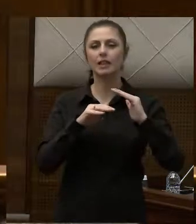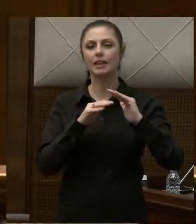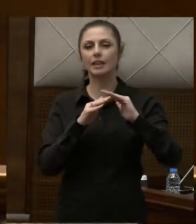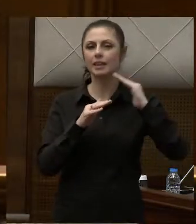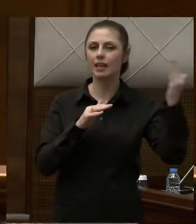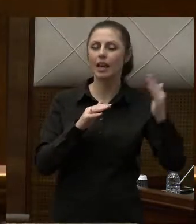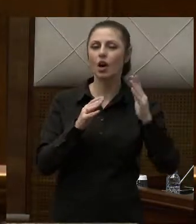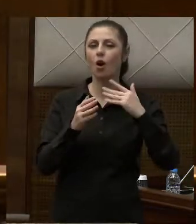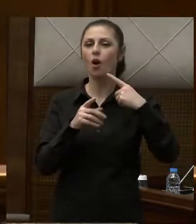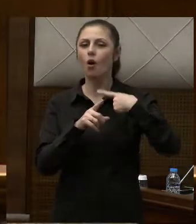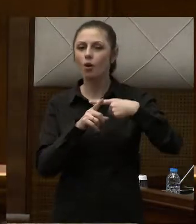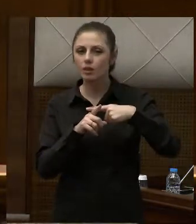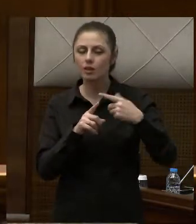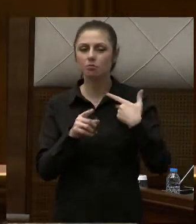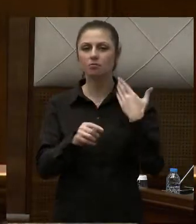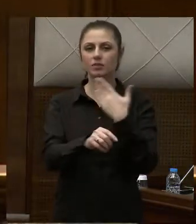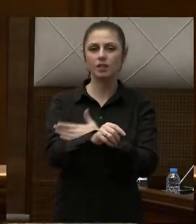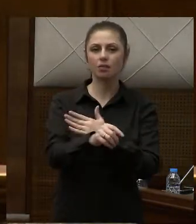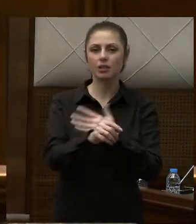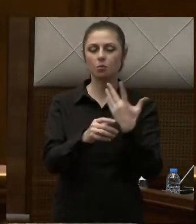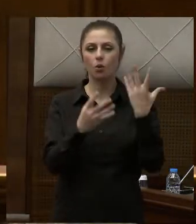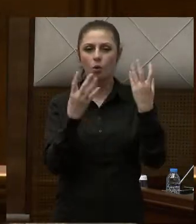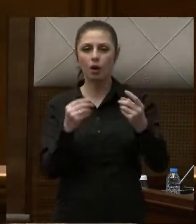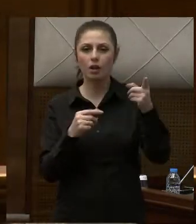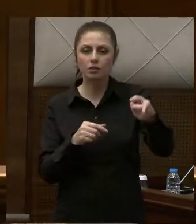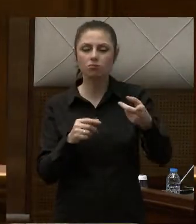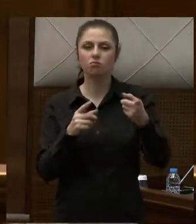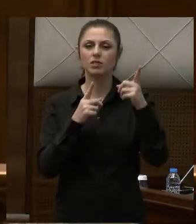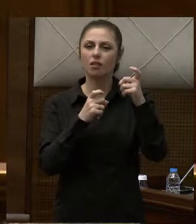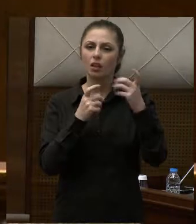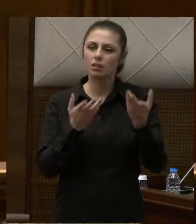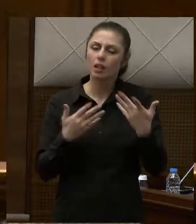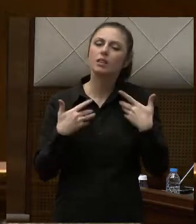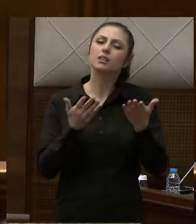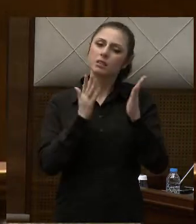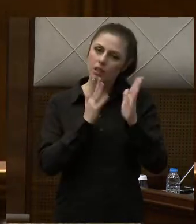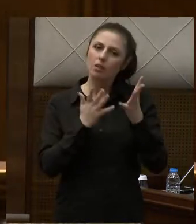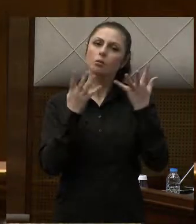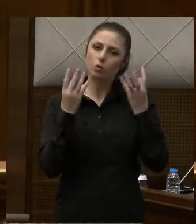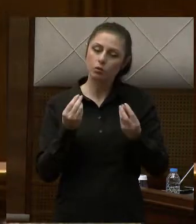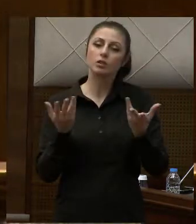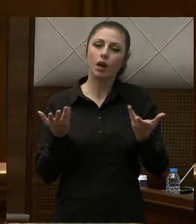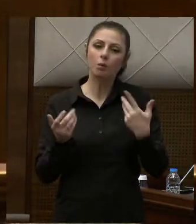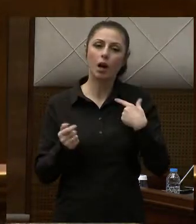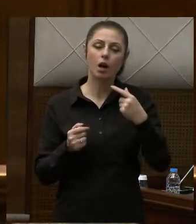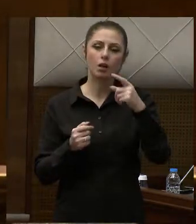olan savaş ve saldırıları devam edecektir. Ama Yüce Türk